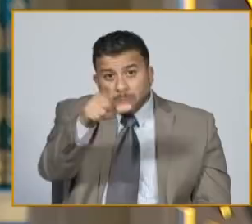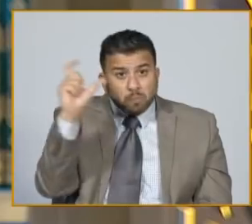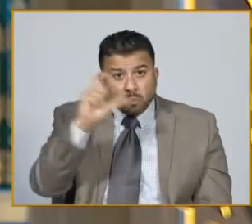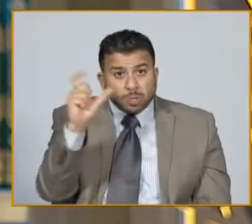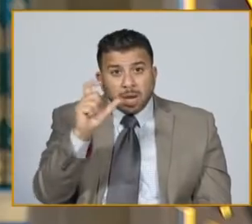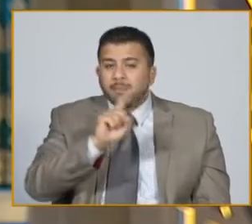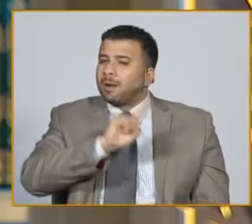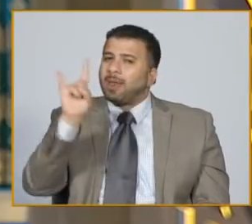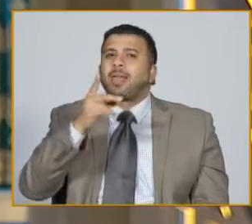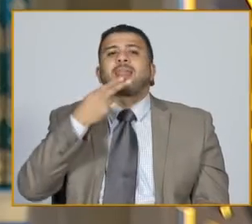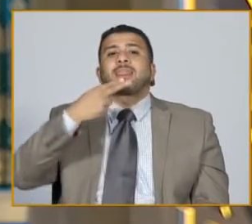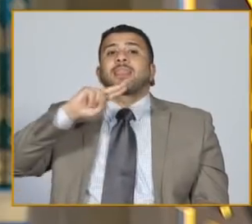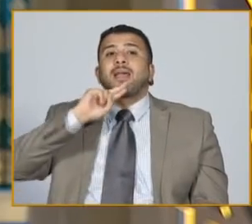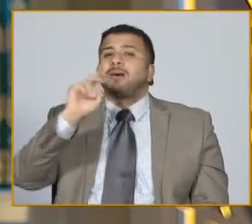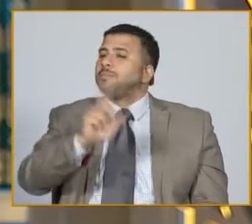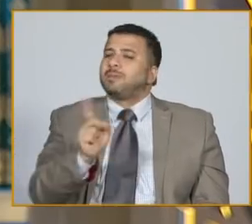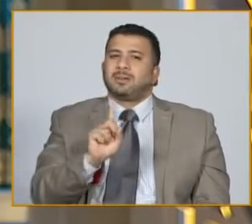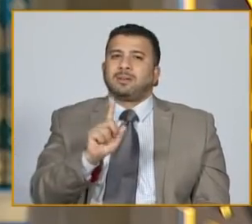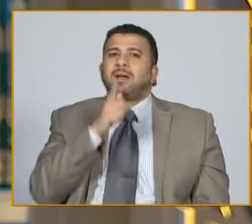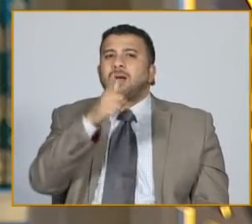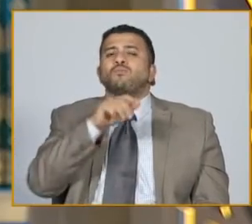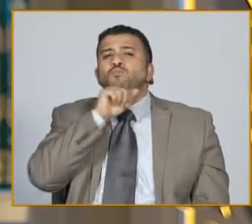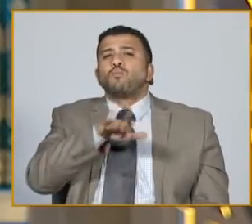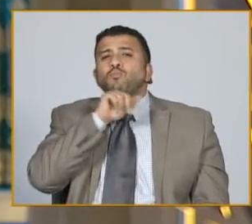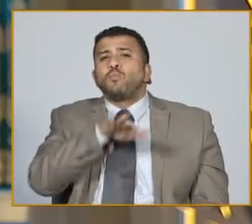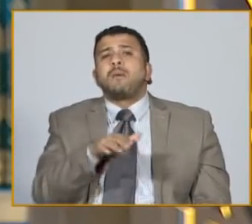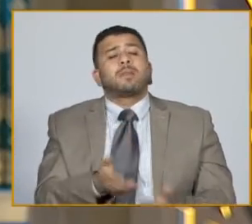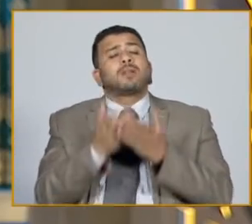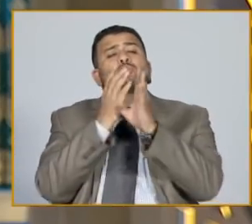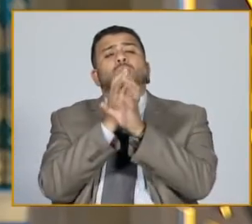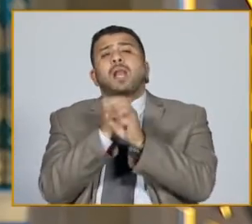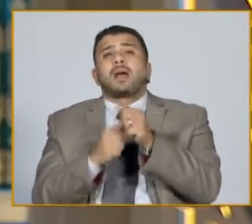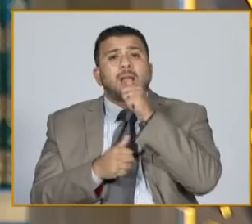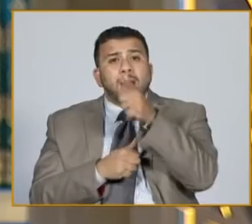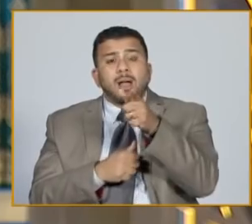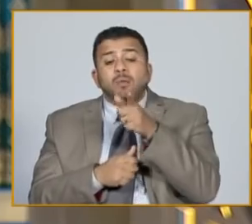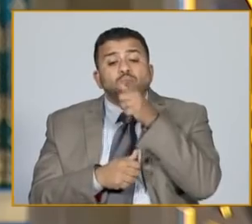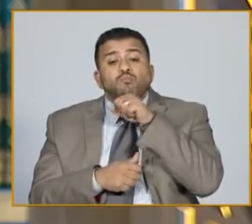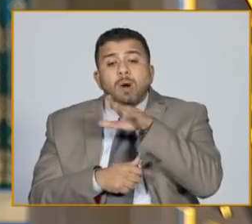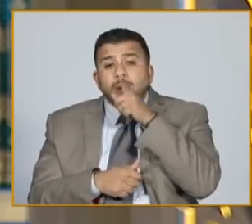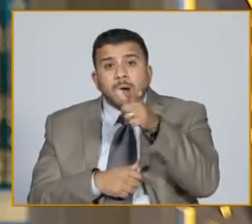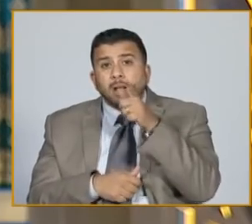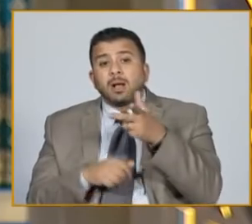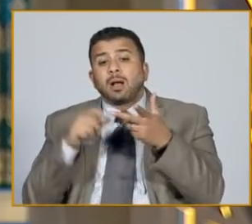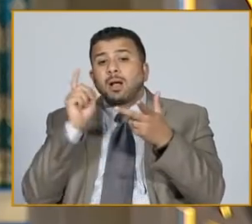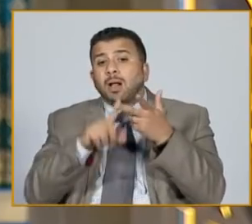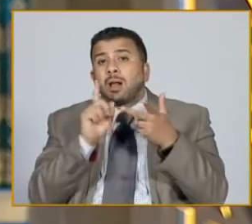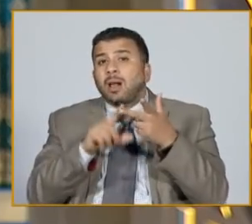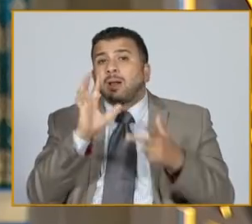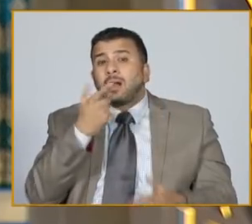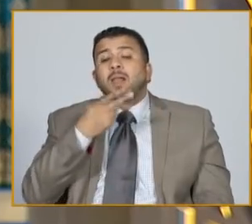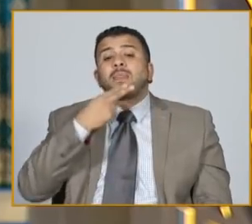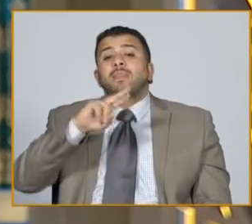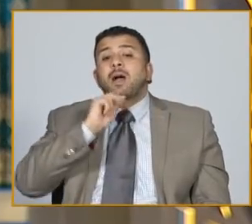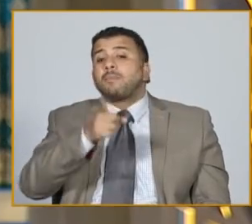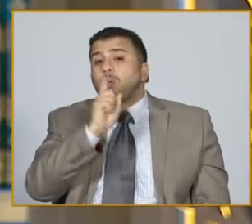يكذب. أما قول النبي عليه الصلاة والسلام لما نهى عن الكذب قال إلا في ثلاث، هذه لمصالح